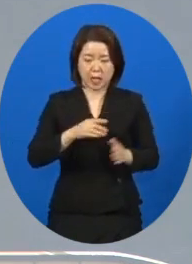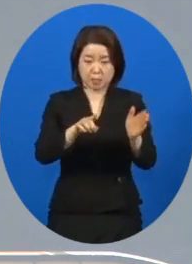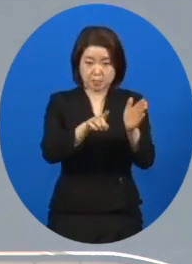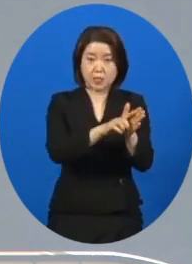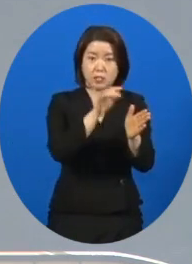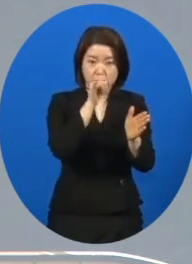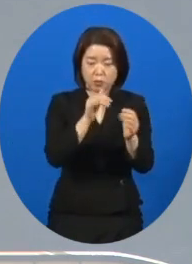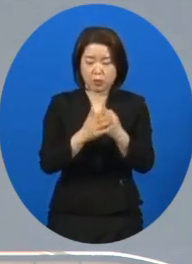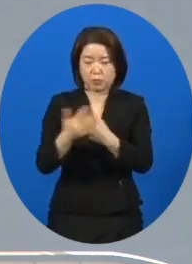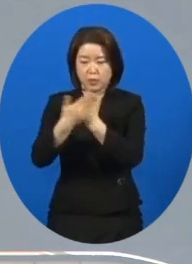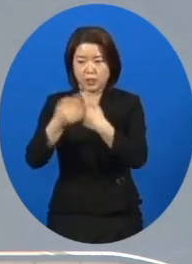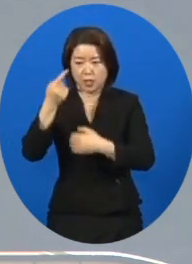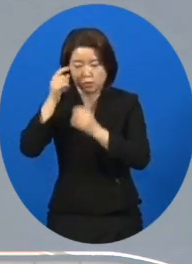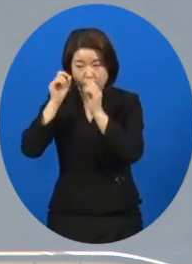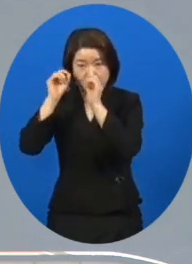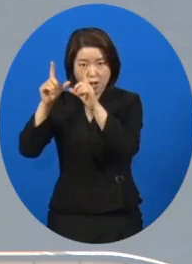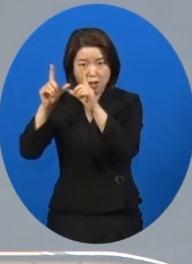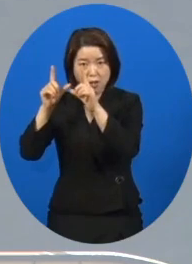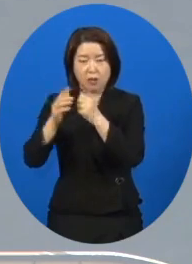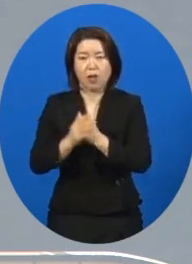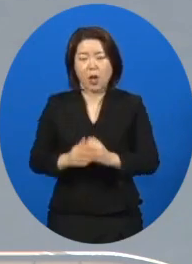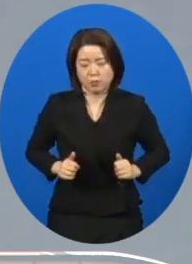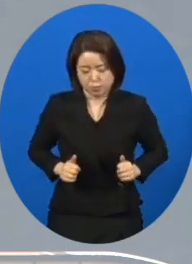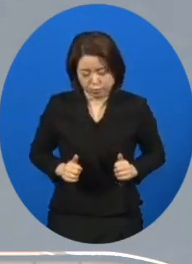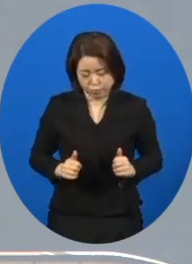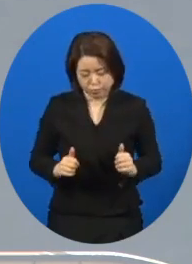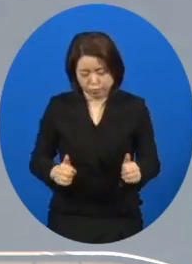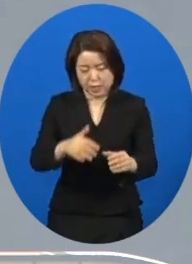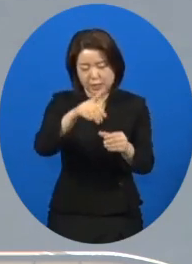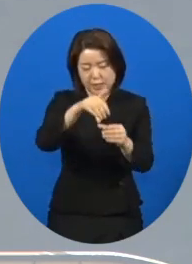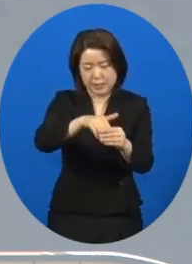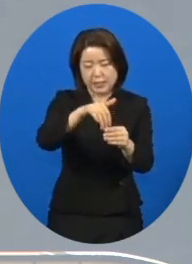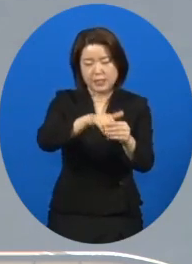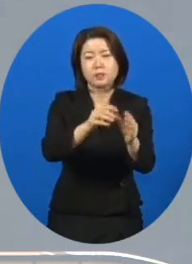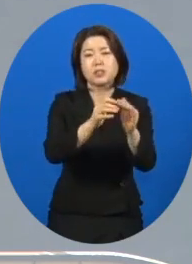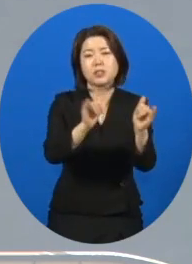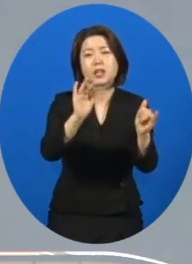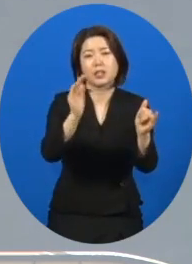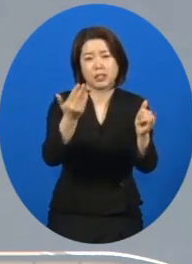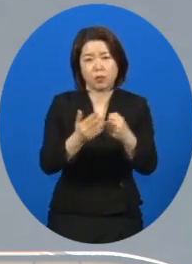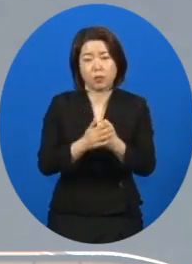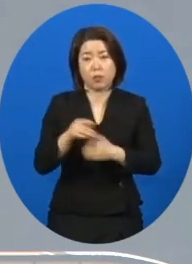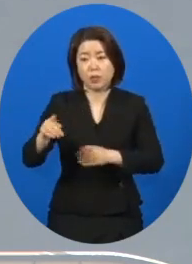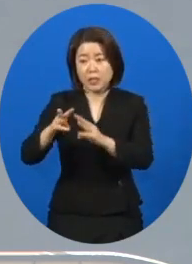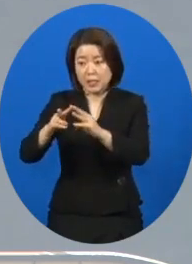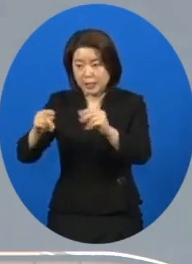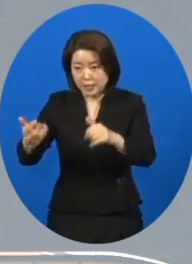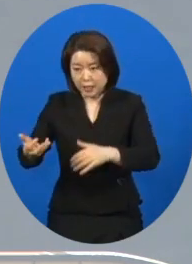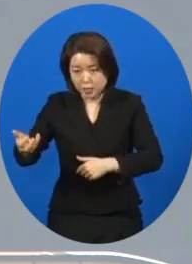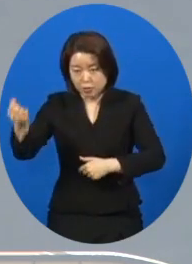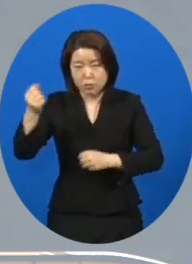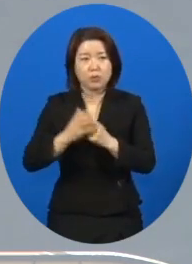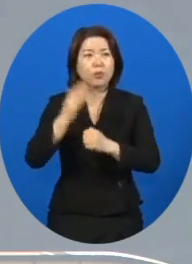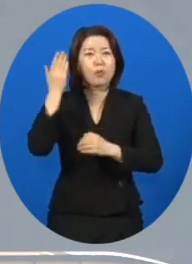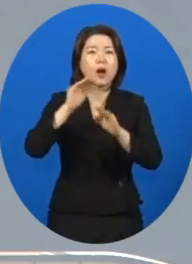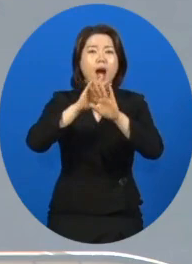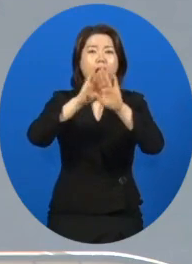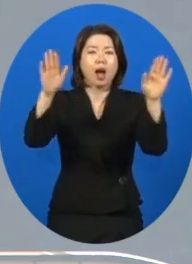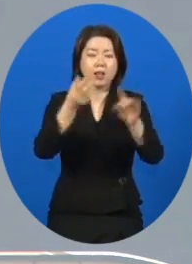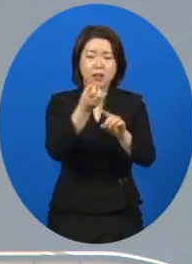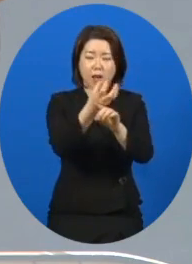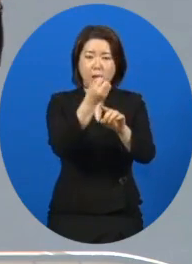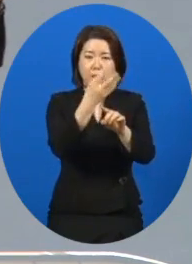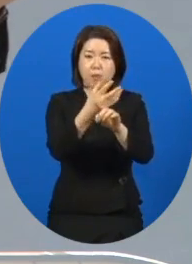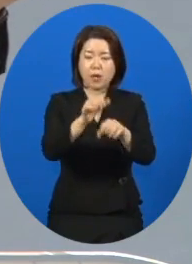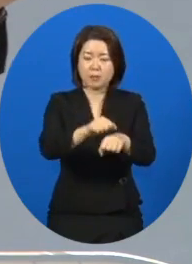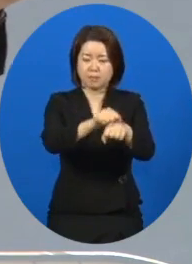있고 은혜의 눈이 열려서 부지런히 심는 자가 되고 이 땅에서도 누리고 하늘나라의